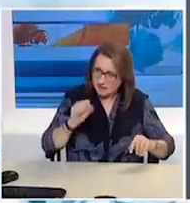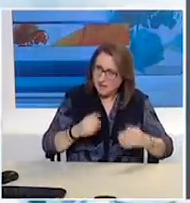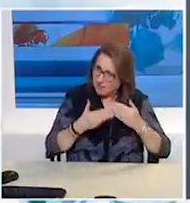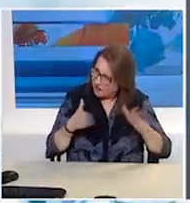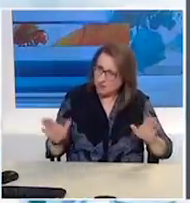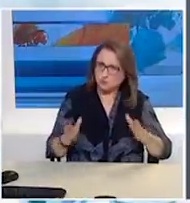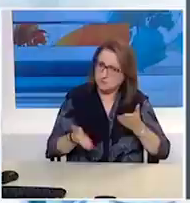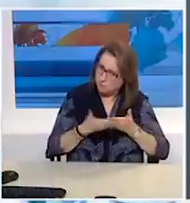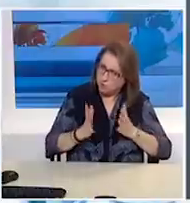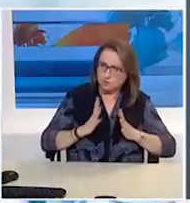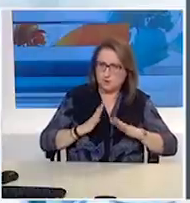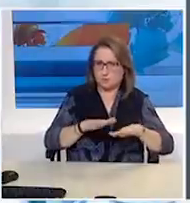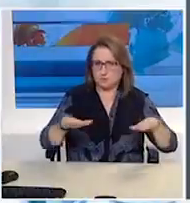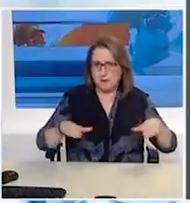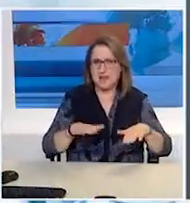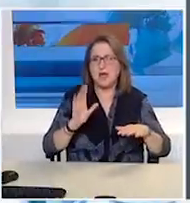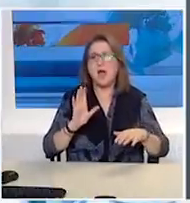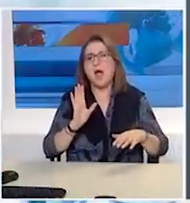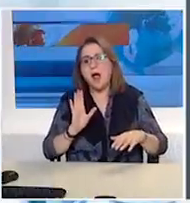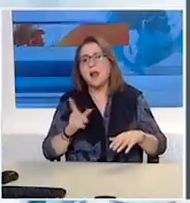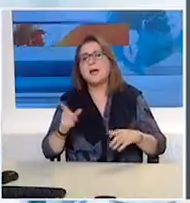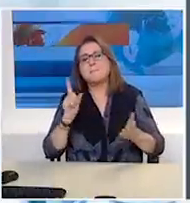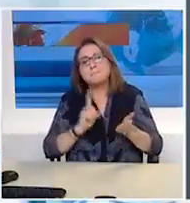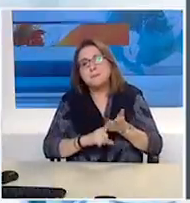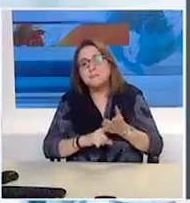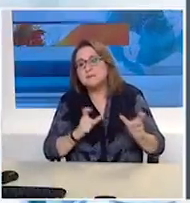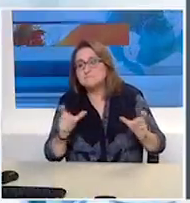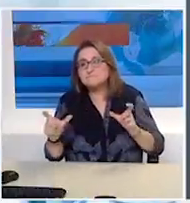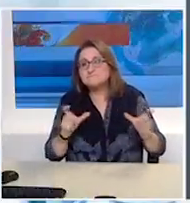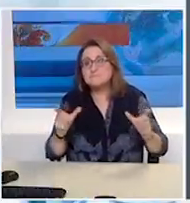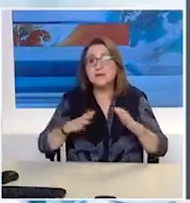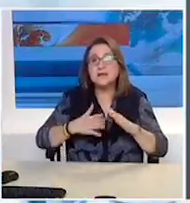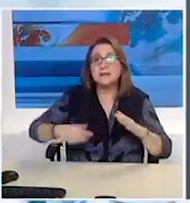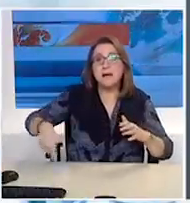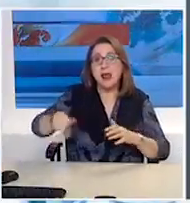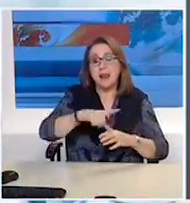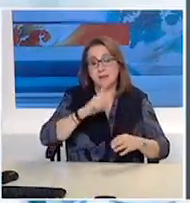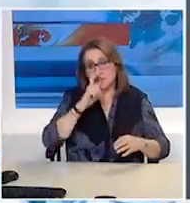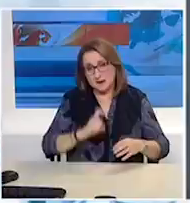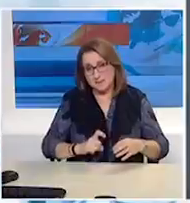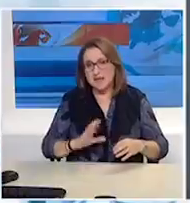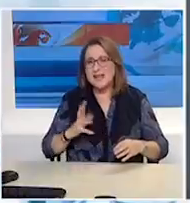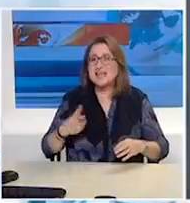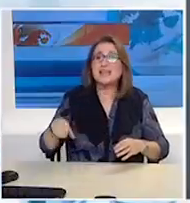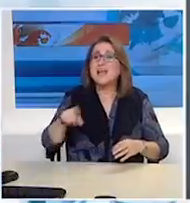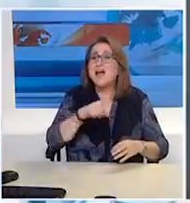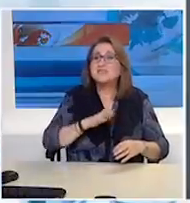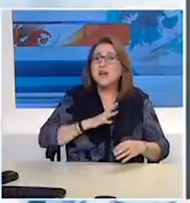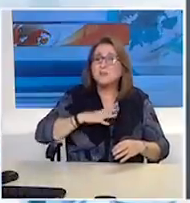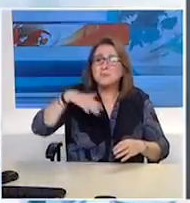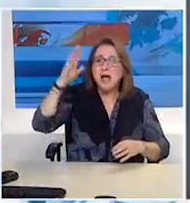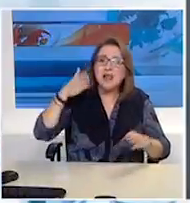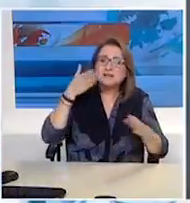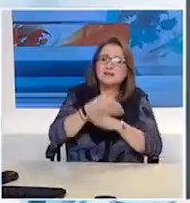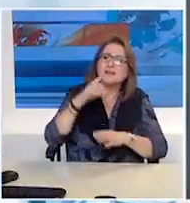ανοίξει αυτή η ευεργετική μορφή των ιαματικών λουτρών σε ανθρώπους οι οποίοι το χρειάζονται και για άλλα προβλήματα υγείας, αλλά μόνο με